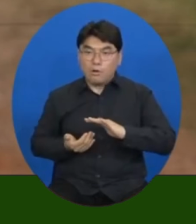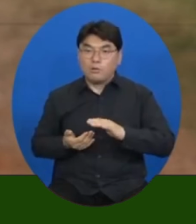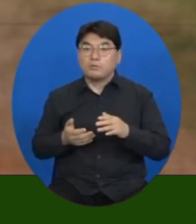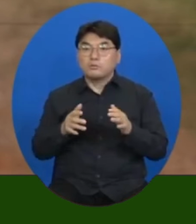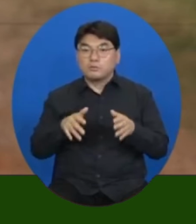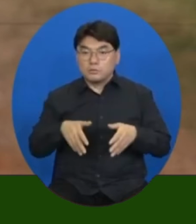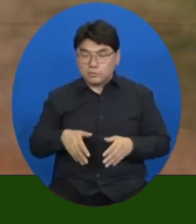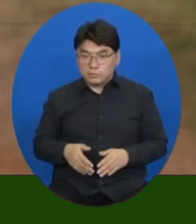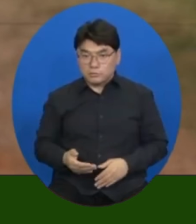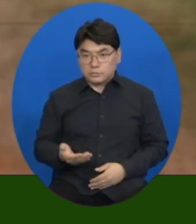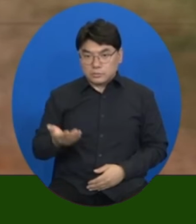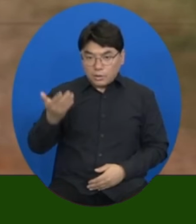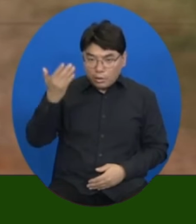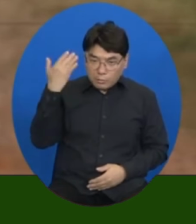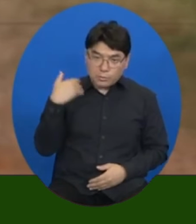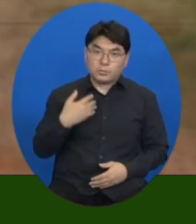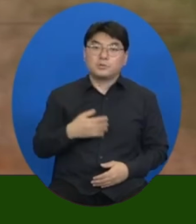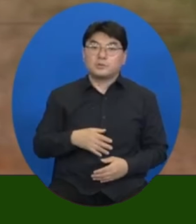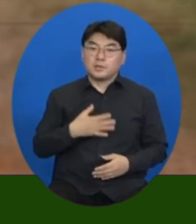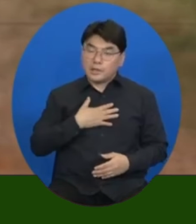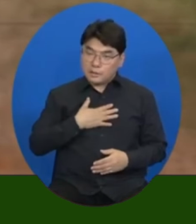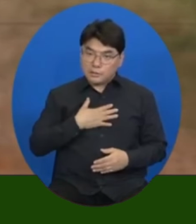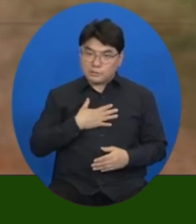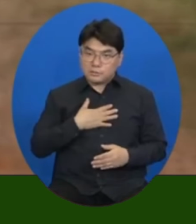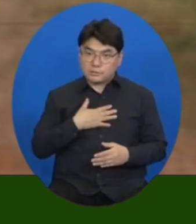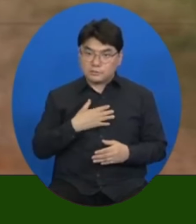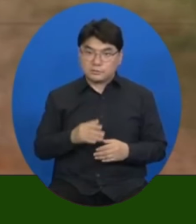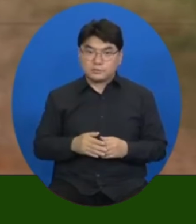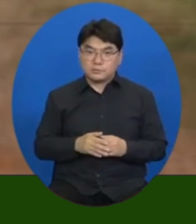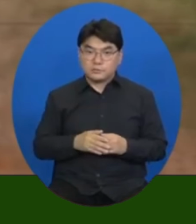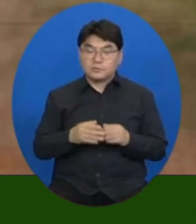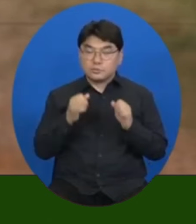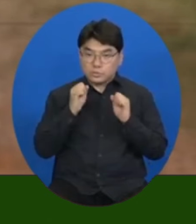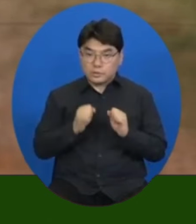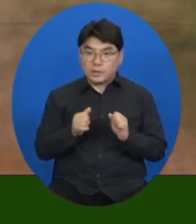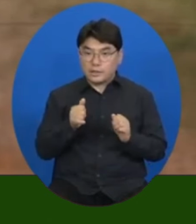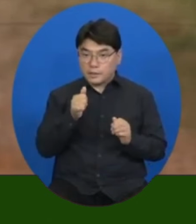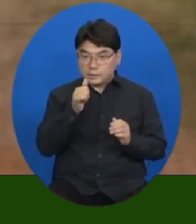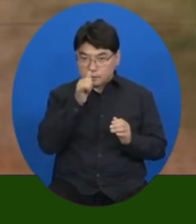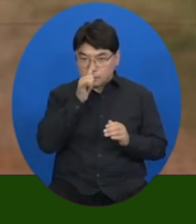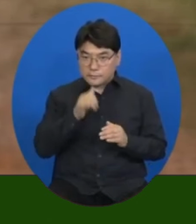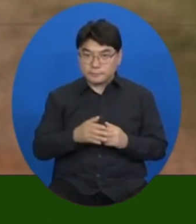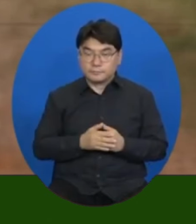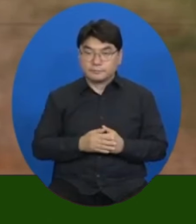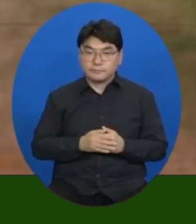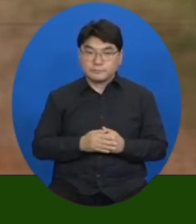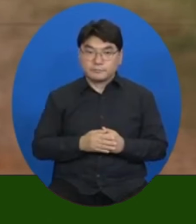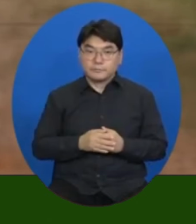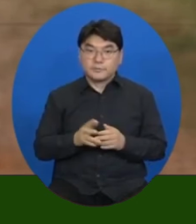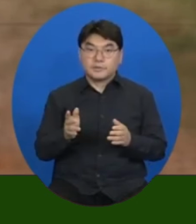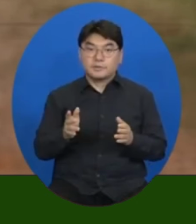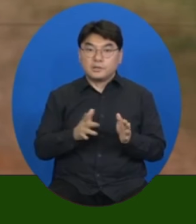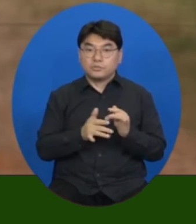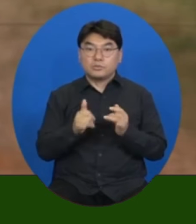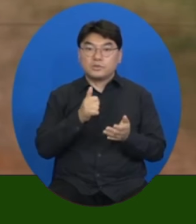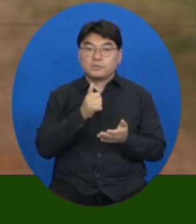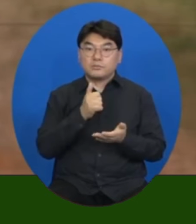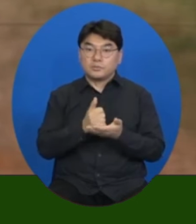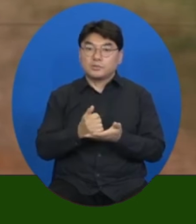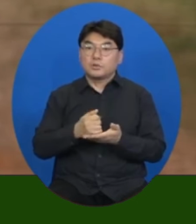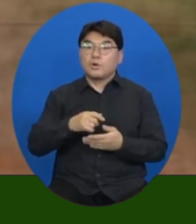하셨죠 심지어 나를 본 자는 누구를 본 자다 하나님을 본 것이다 내가 곧